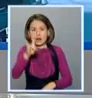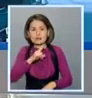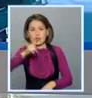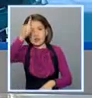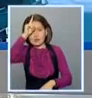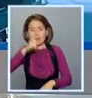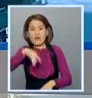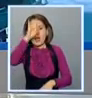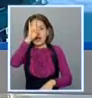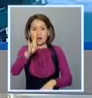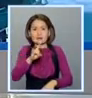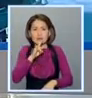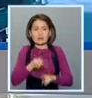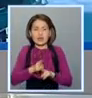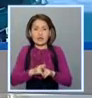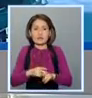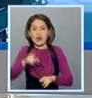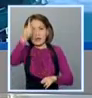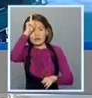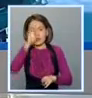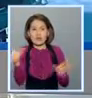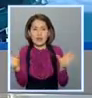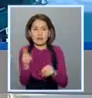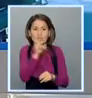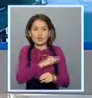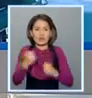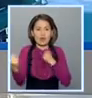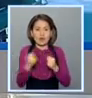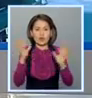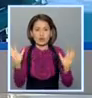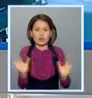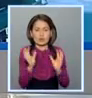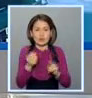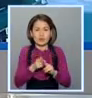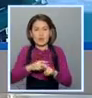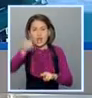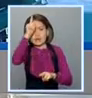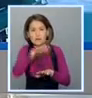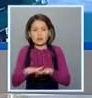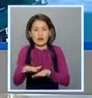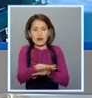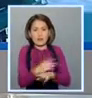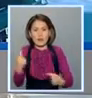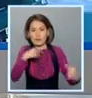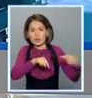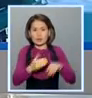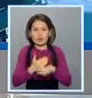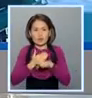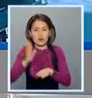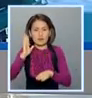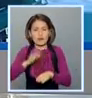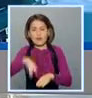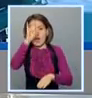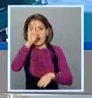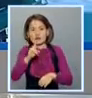Қазақстан, Германия елімізбен саяси һәм экономикалық алыс-берісі берік елдерінің бірі, осы неміс жұрты. Қазаққа тың тәжірибе,